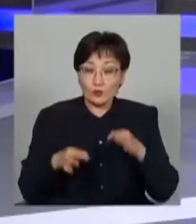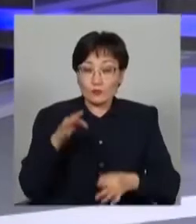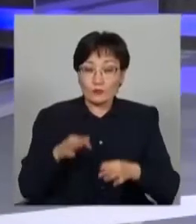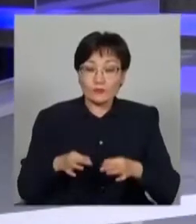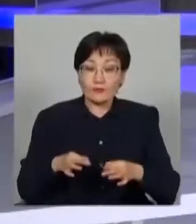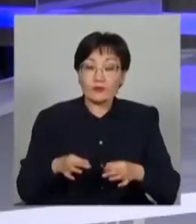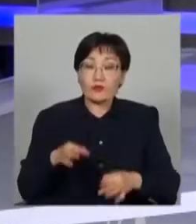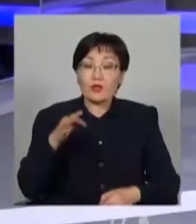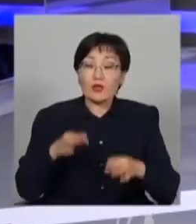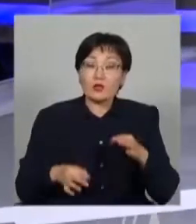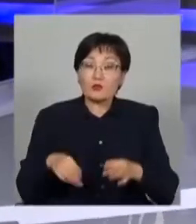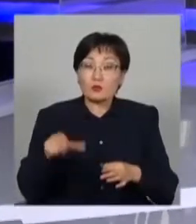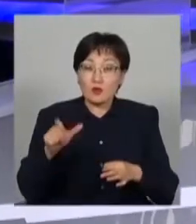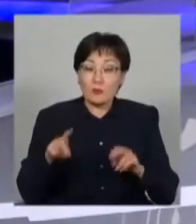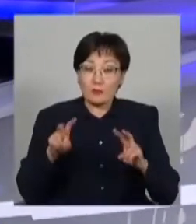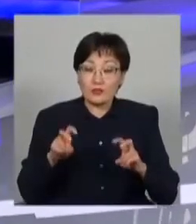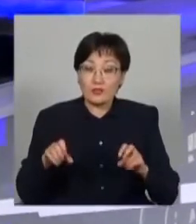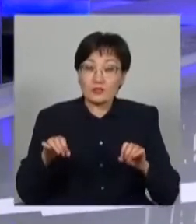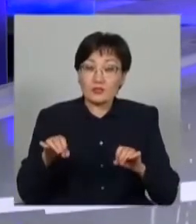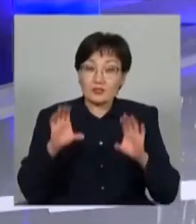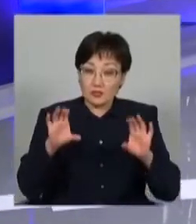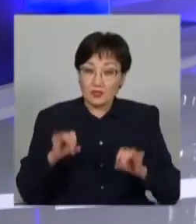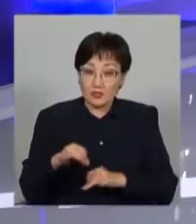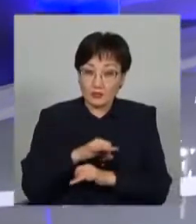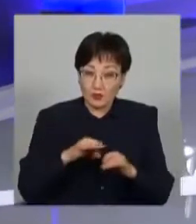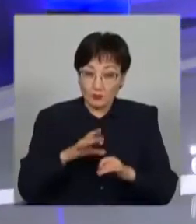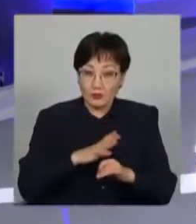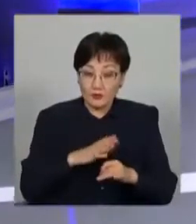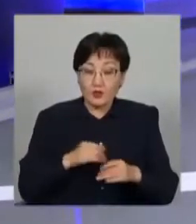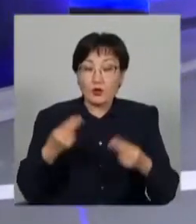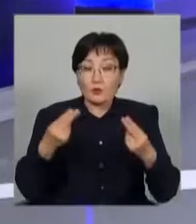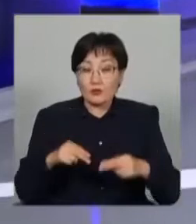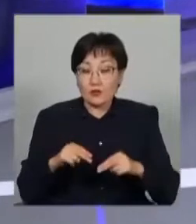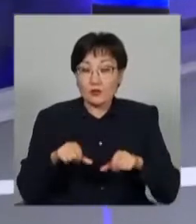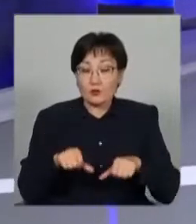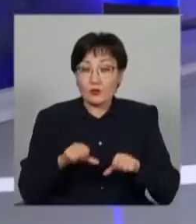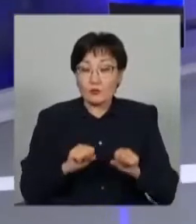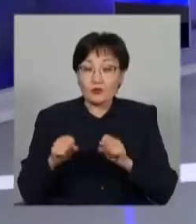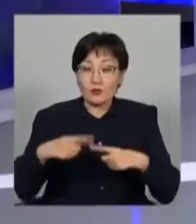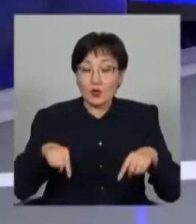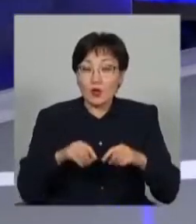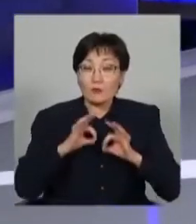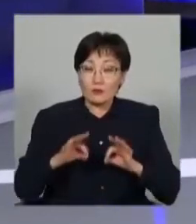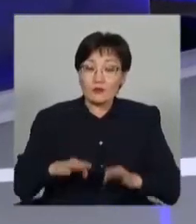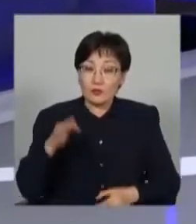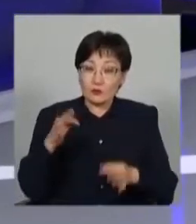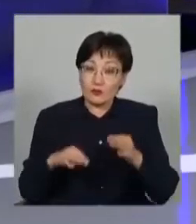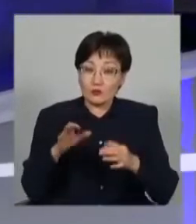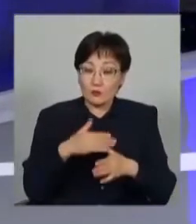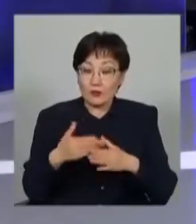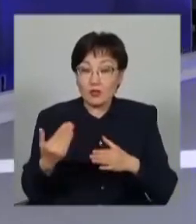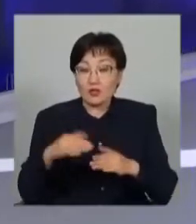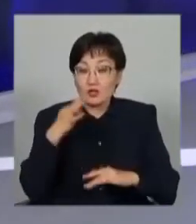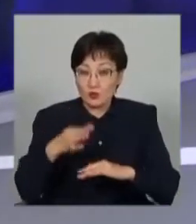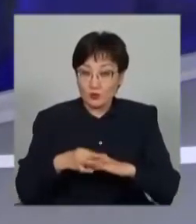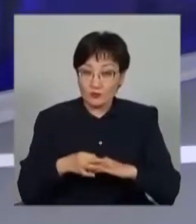судья мәртебесі атты заң қаралған болатын, ол қол қойылды. Және де мынау құқық қорғау органдары, прокуратура мен соттың ортасындағы олардың